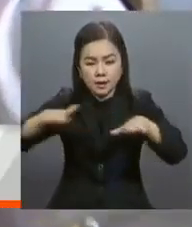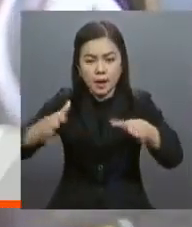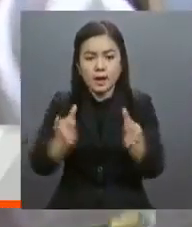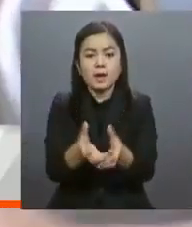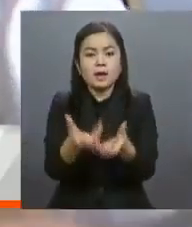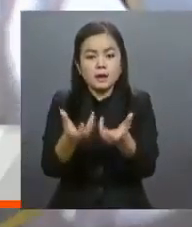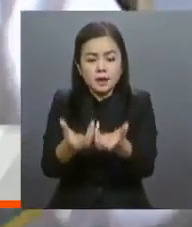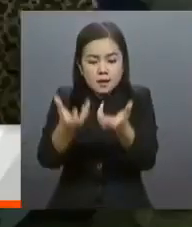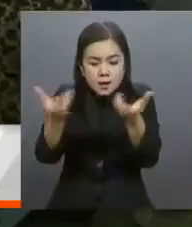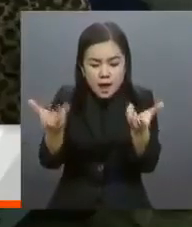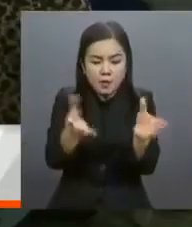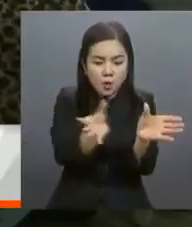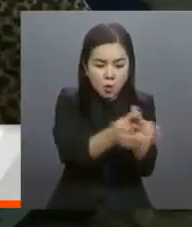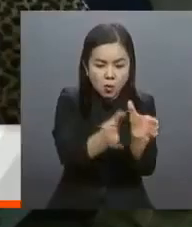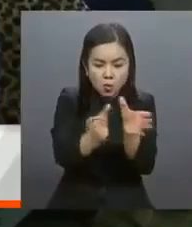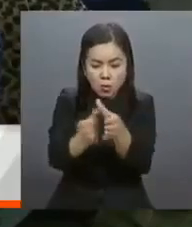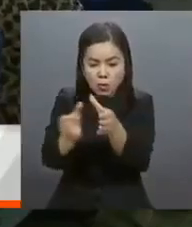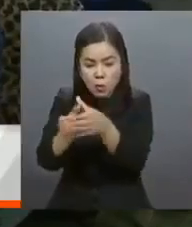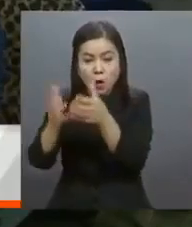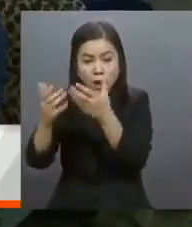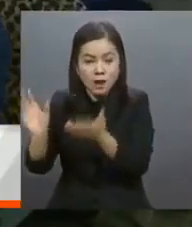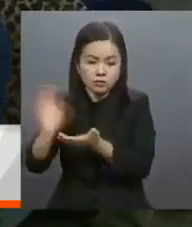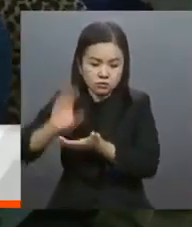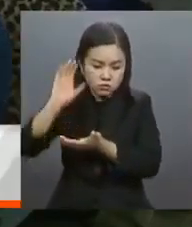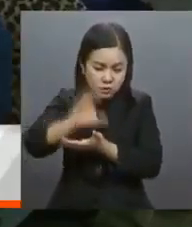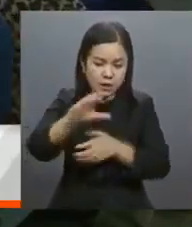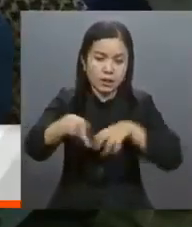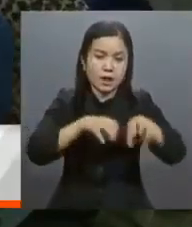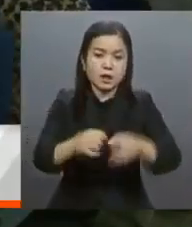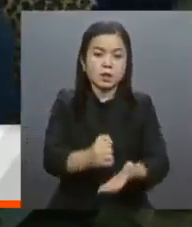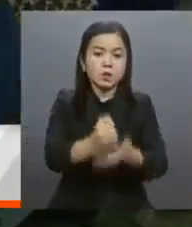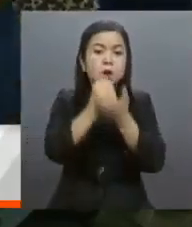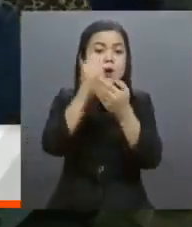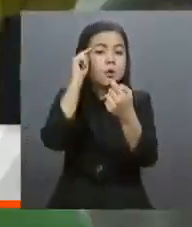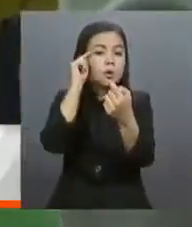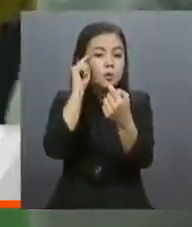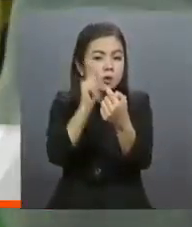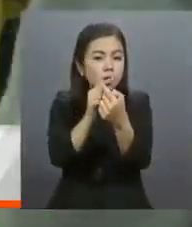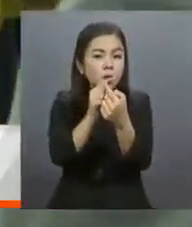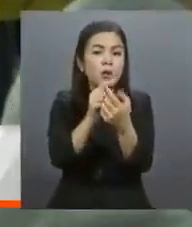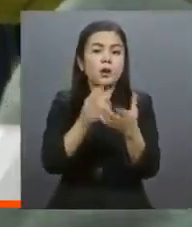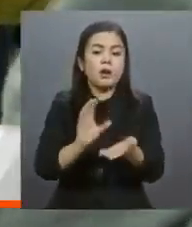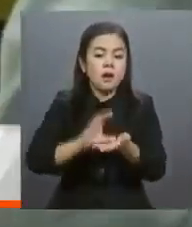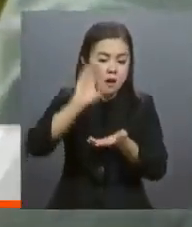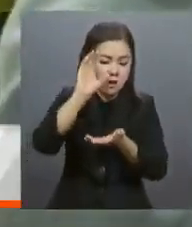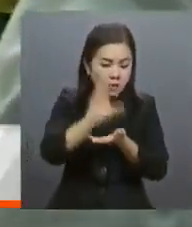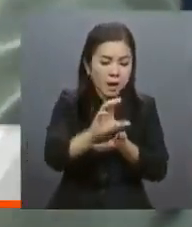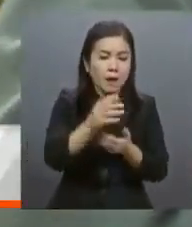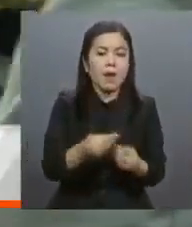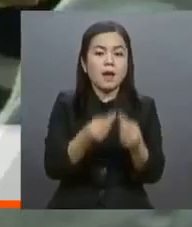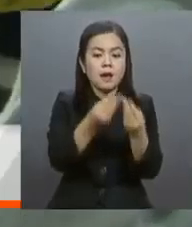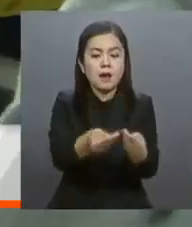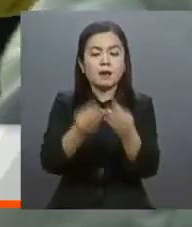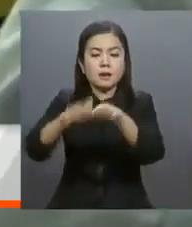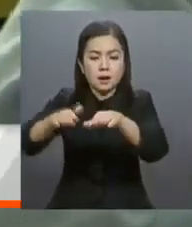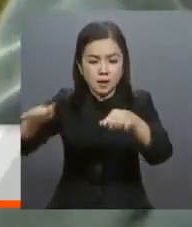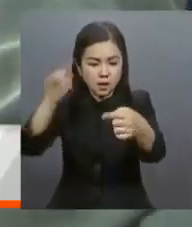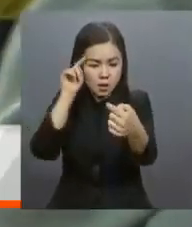และกำหนดนโยบายรวมถึงงบประมาณการช่วยเหลือเพื่อวัตถุประสงค์เฉพาะให้ลงไปถึงตัวเด็กในกลุ่มเป้าหมายได้โดยตร